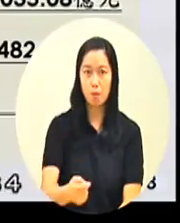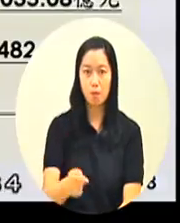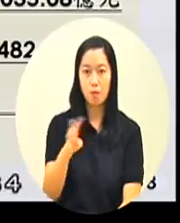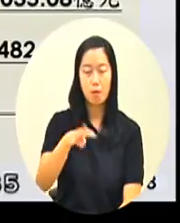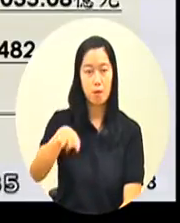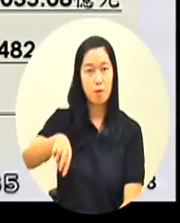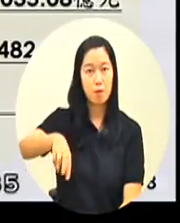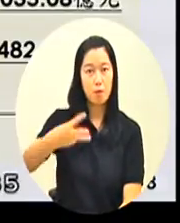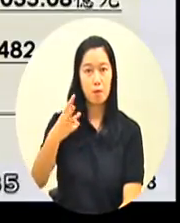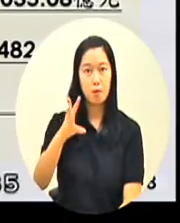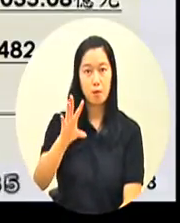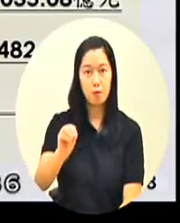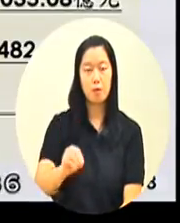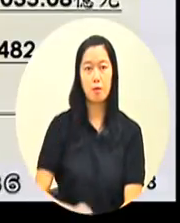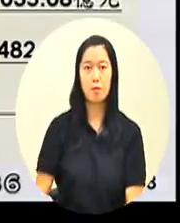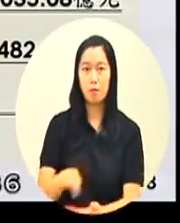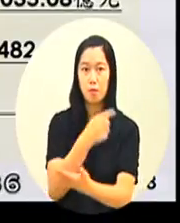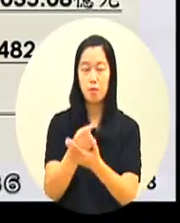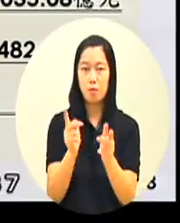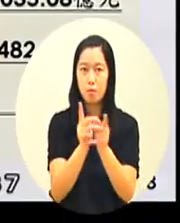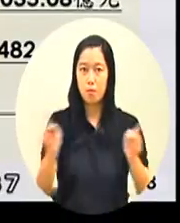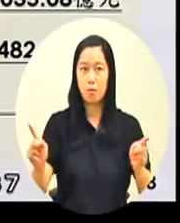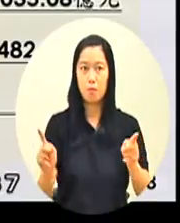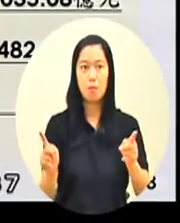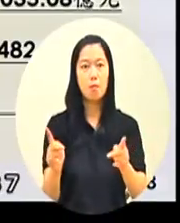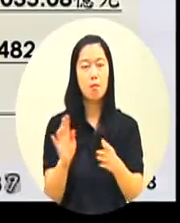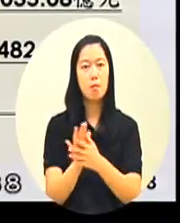482亿4300万。整个债务占债现比是